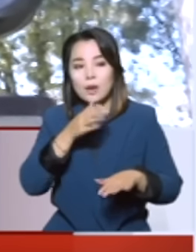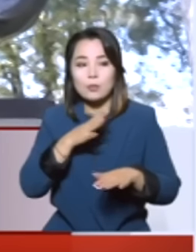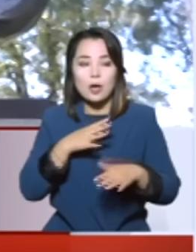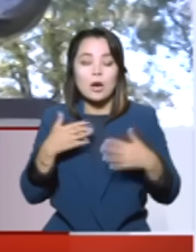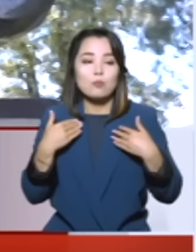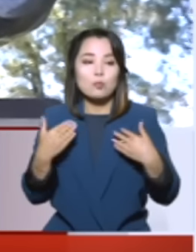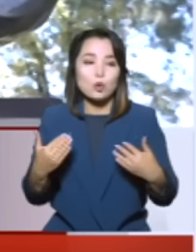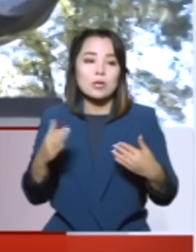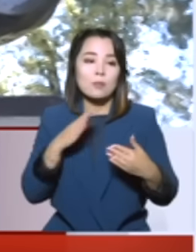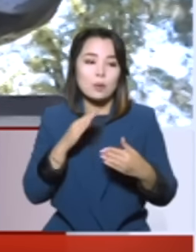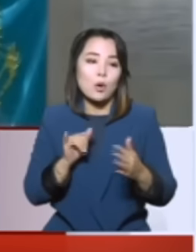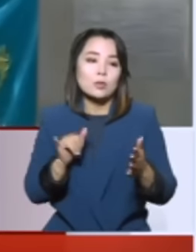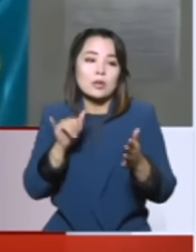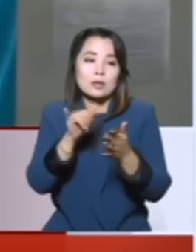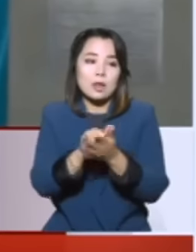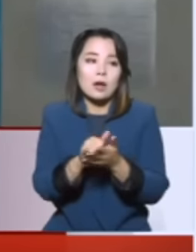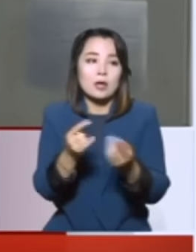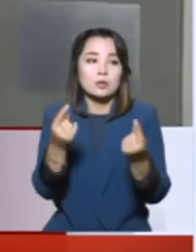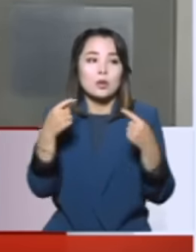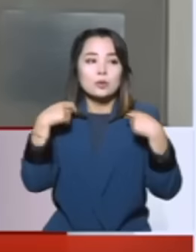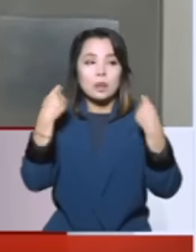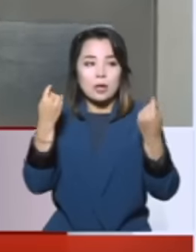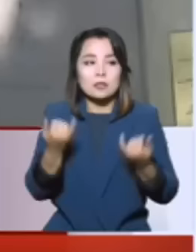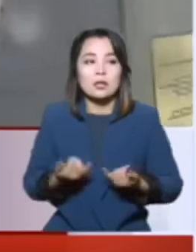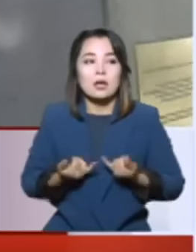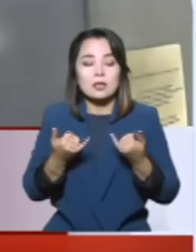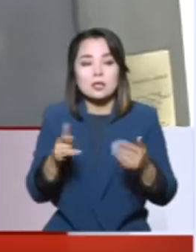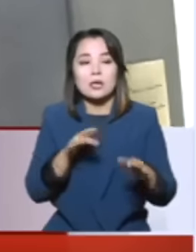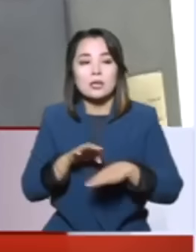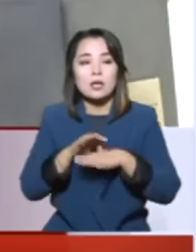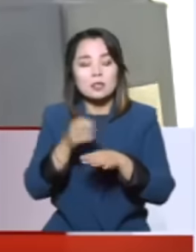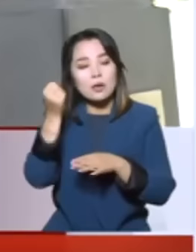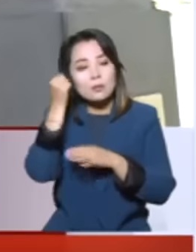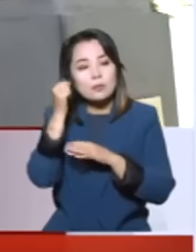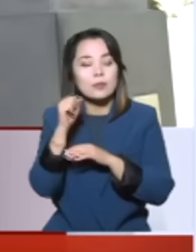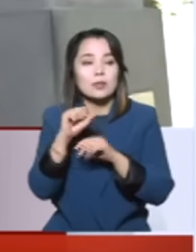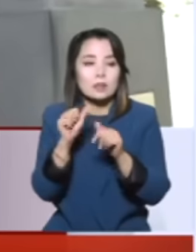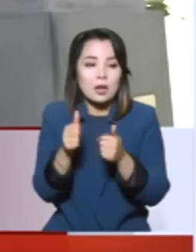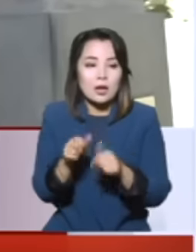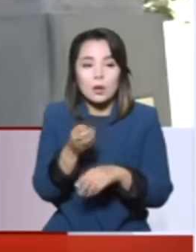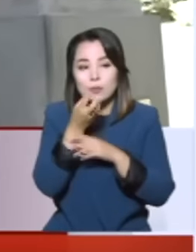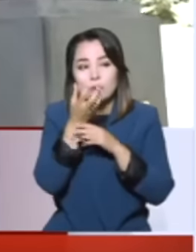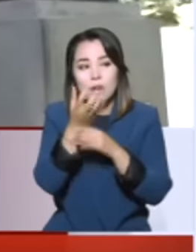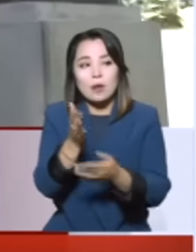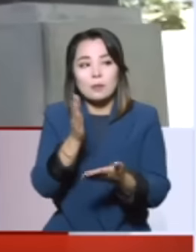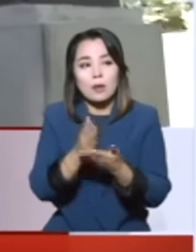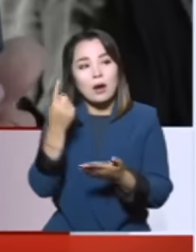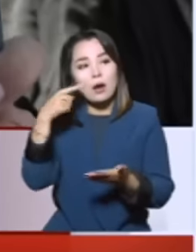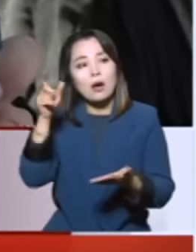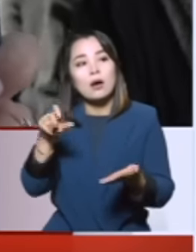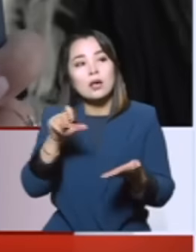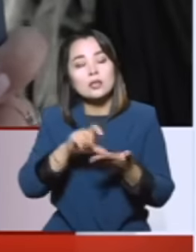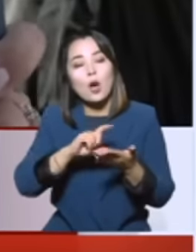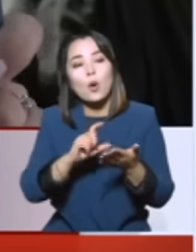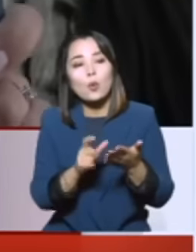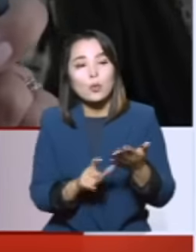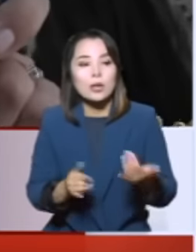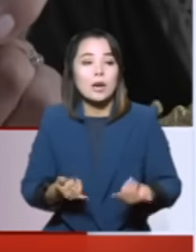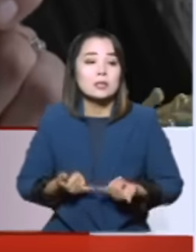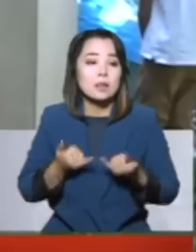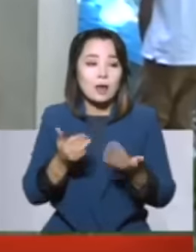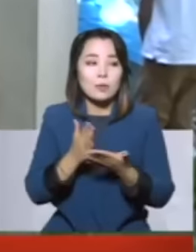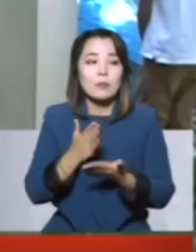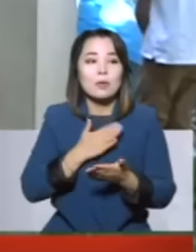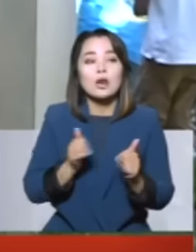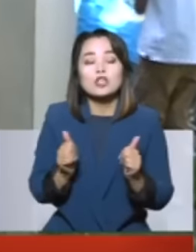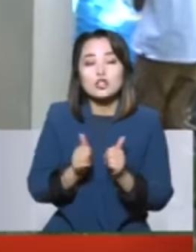ұлы ақынның туған күніне орай салтанатты шара өтіп жатыр. Қазір ескерткішке гүл шоқтары қойылды, сондай-ақ ақынның өлеңдері шырқалды. Қазір